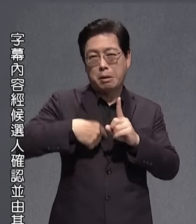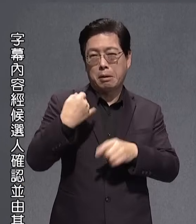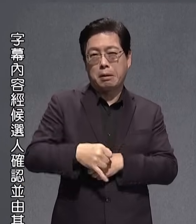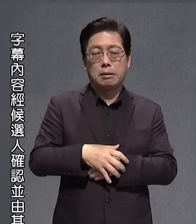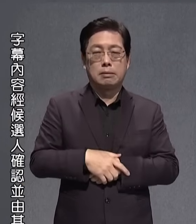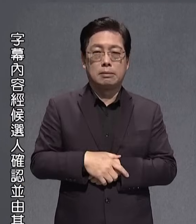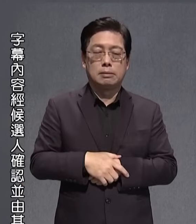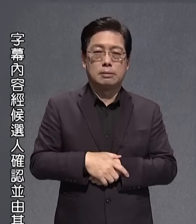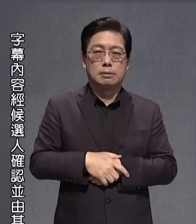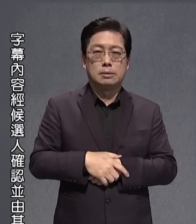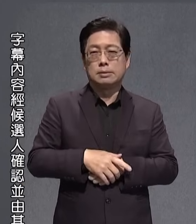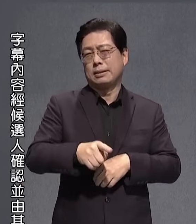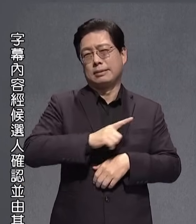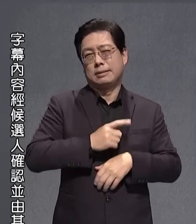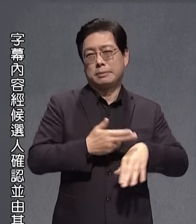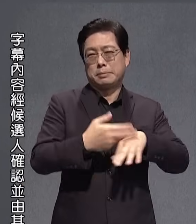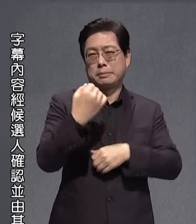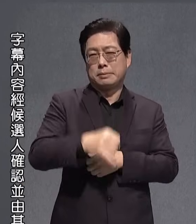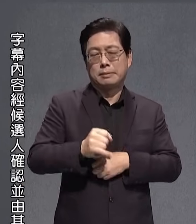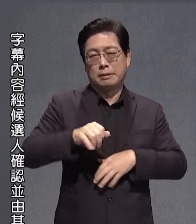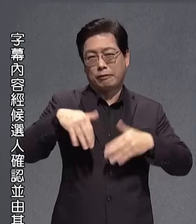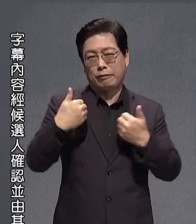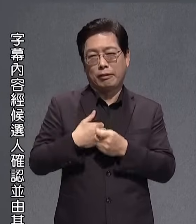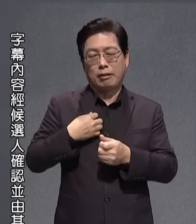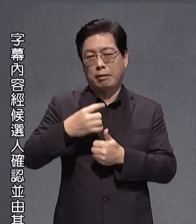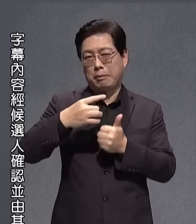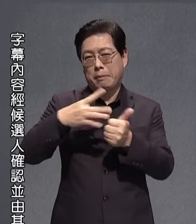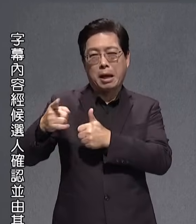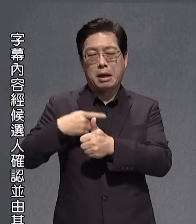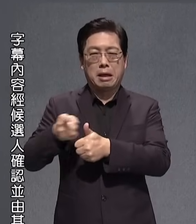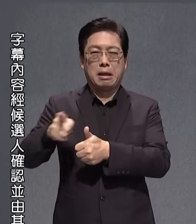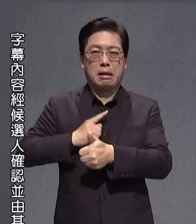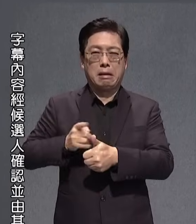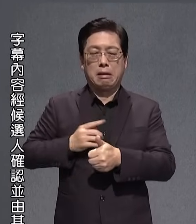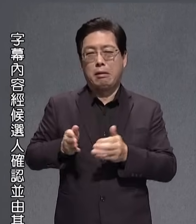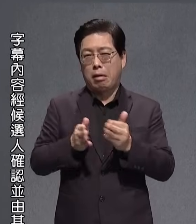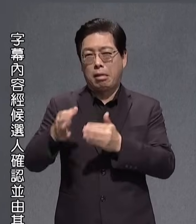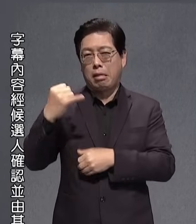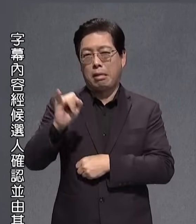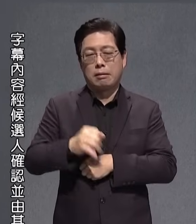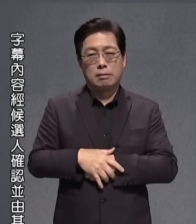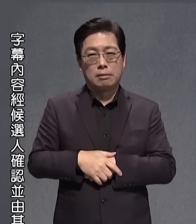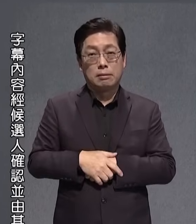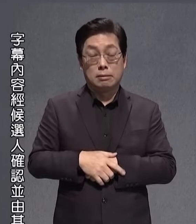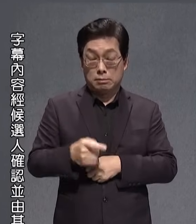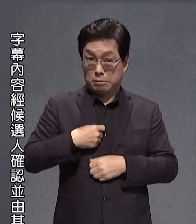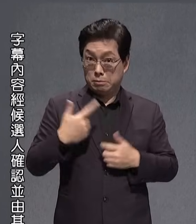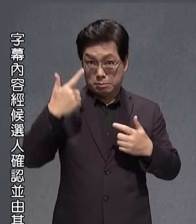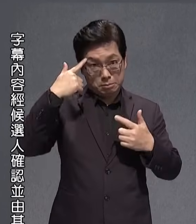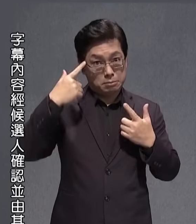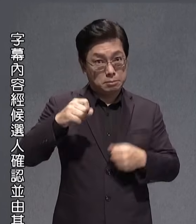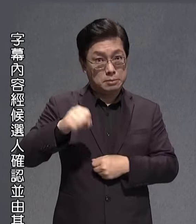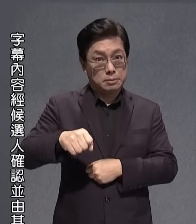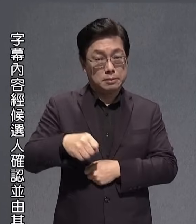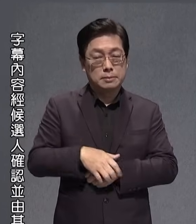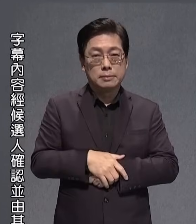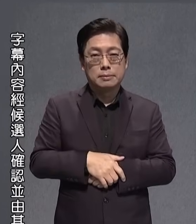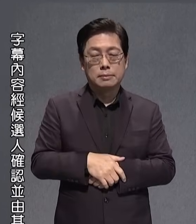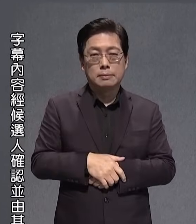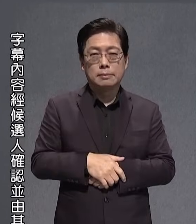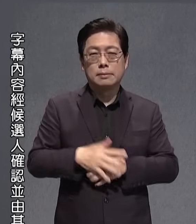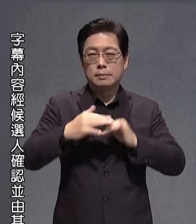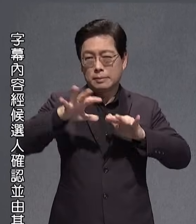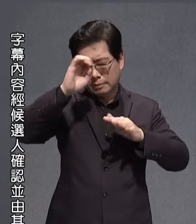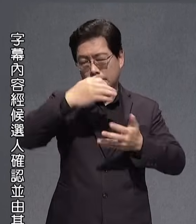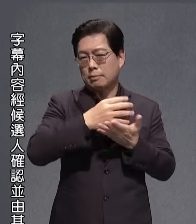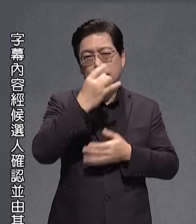哈，未啊筛准。佮嫌客观啦，你敢有同意陈吉仲的讲法？所以民进党